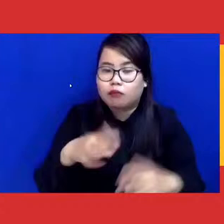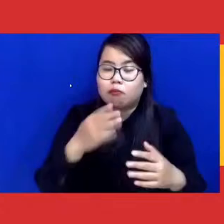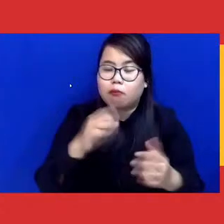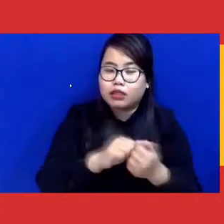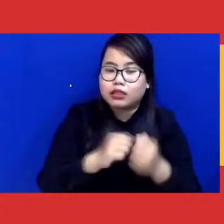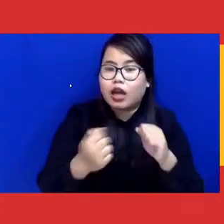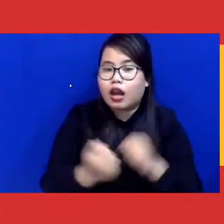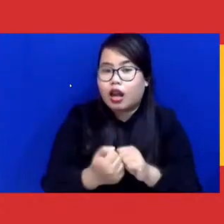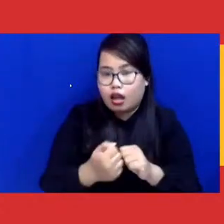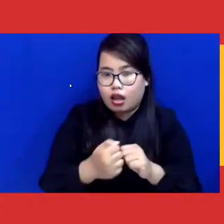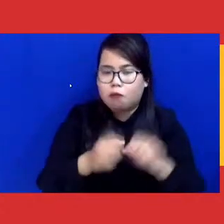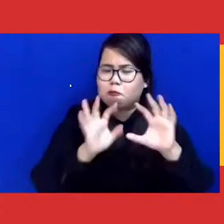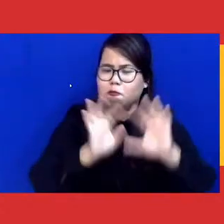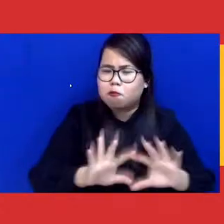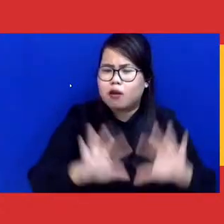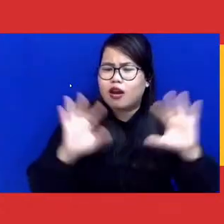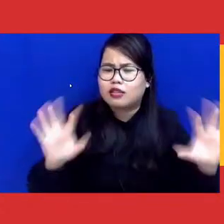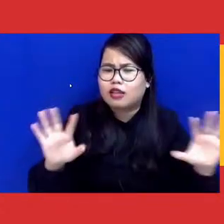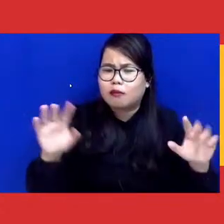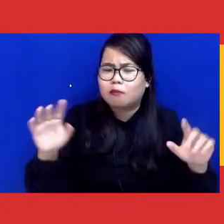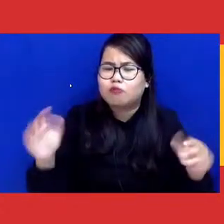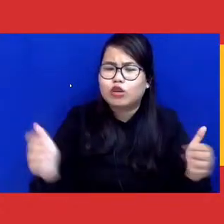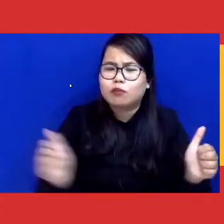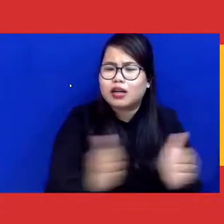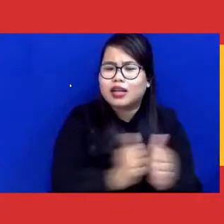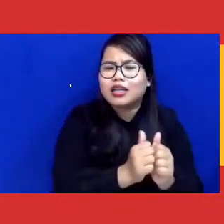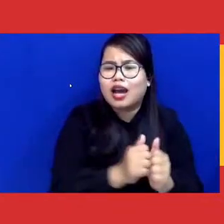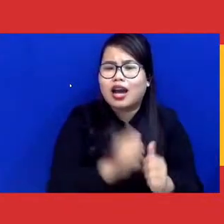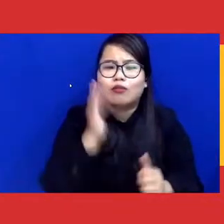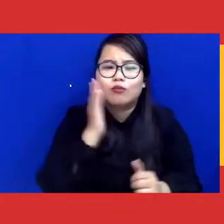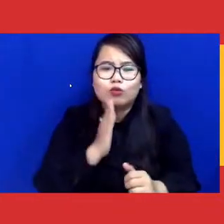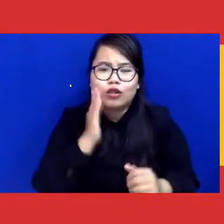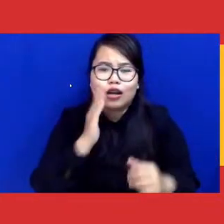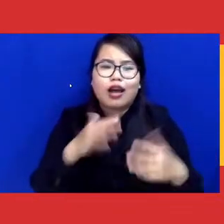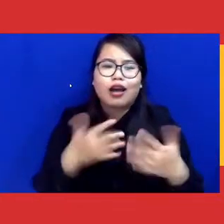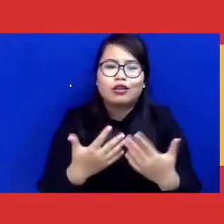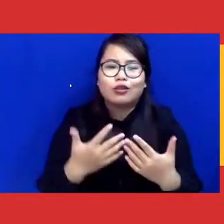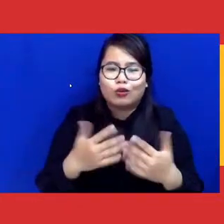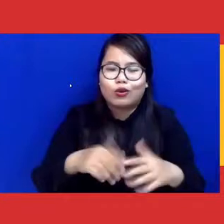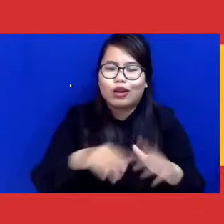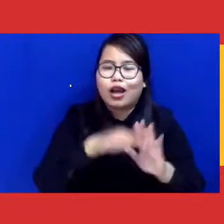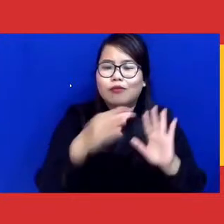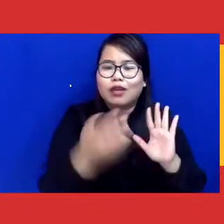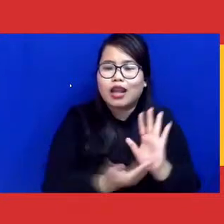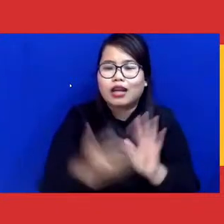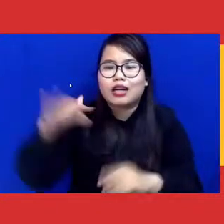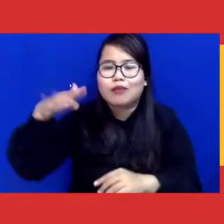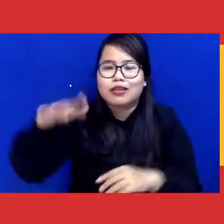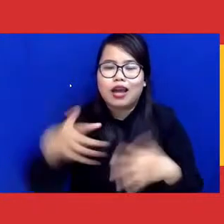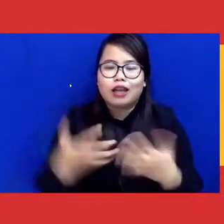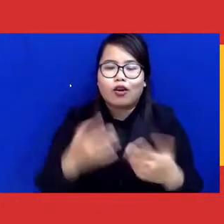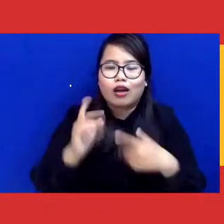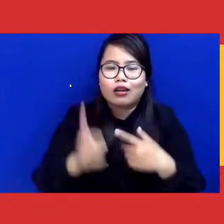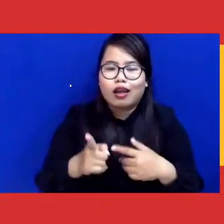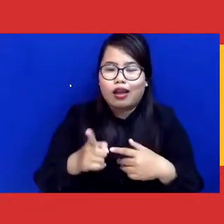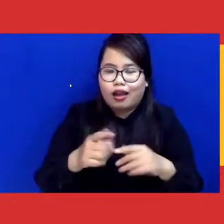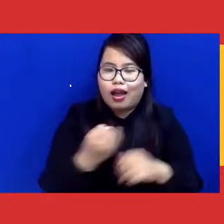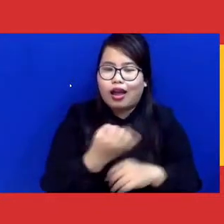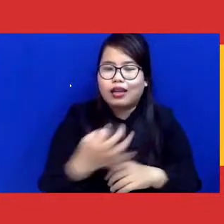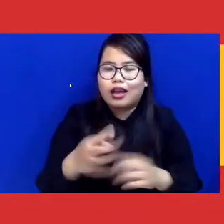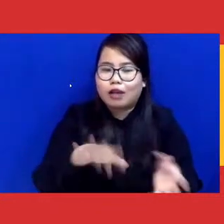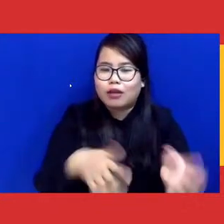masalah-masalah tentang banyak sekali pernikahan ini, kehamilan dan sebagainya, angka kematian ibu yang tidak terjaga pada ini yang